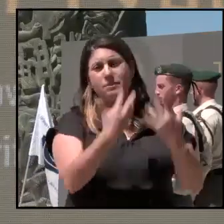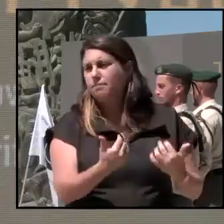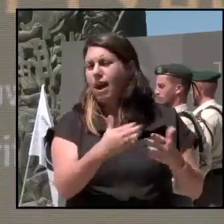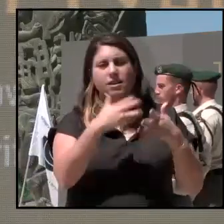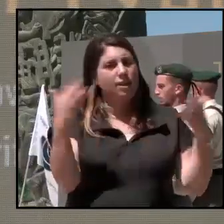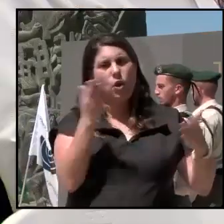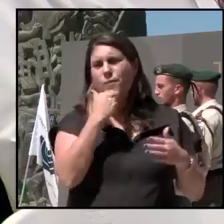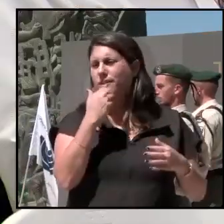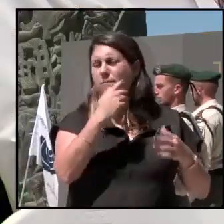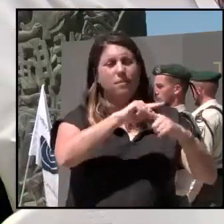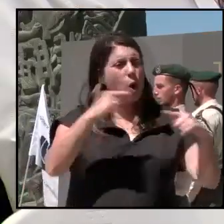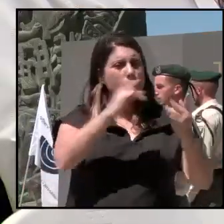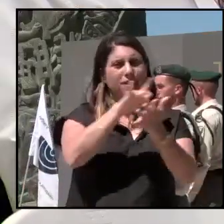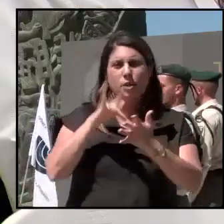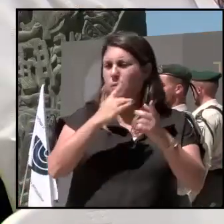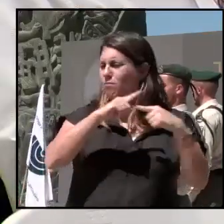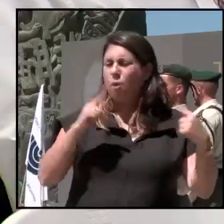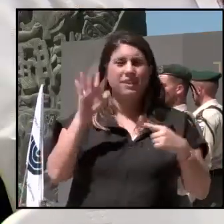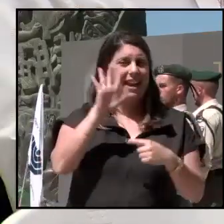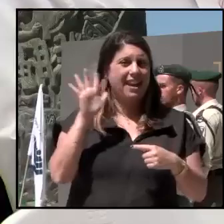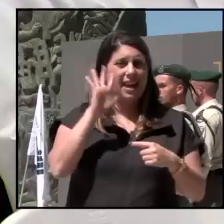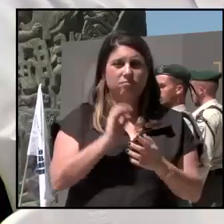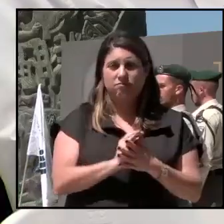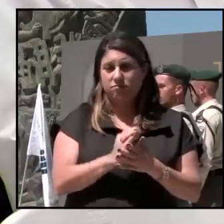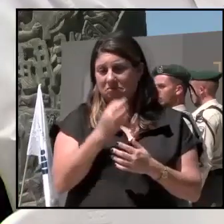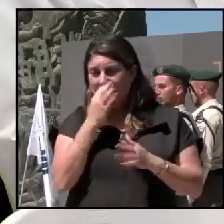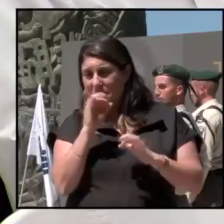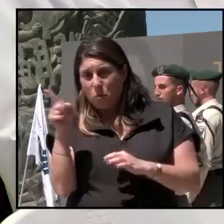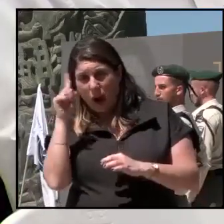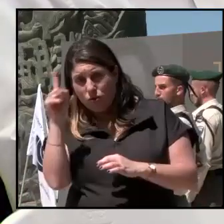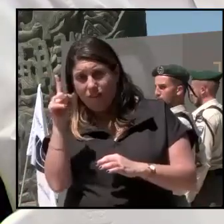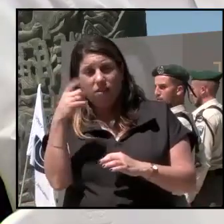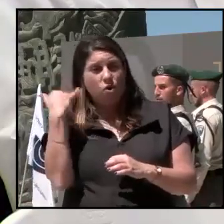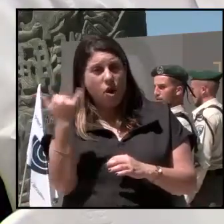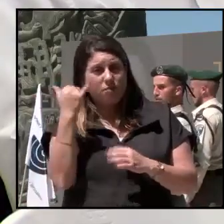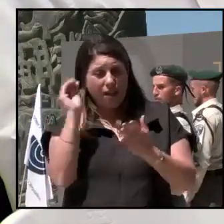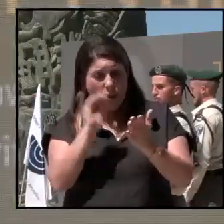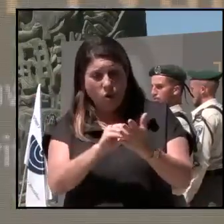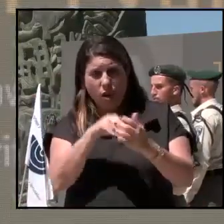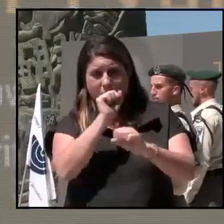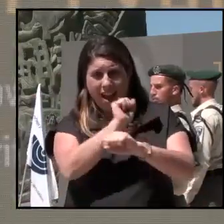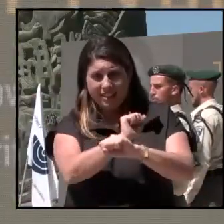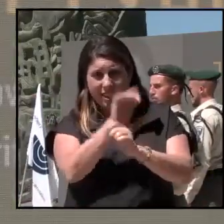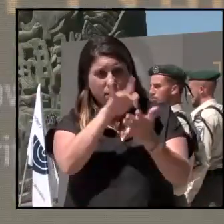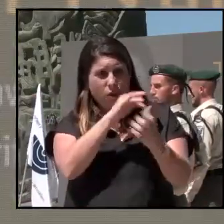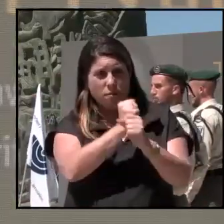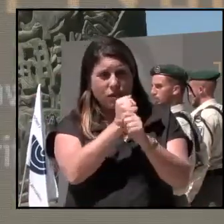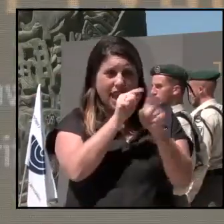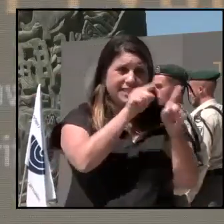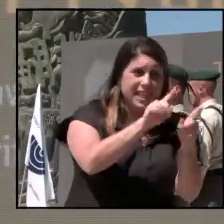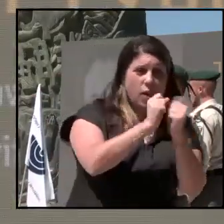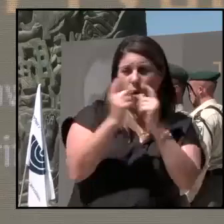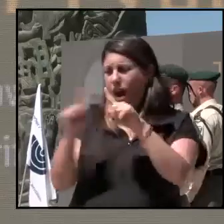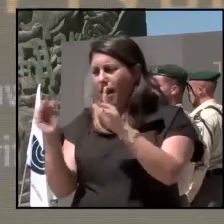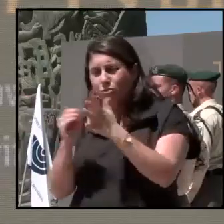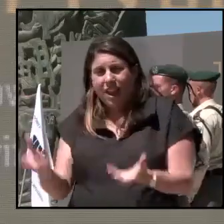מיני מקומות וכל מיני רקעים. האם הוא חשב על כך שבכל פעם שהוא רושם אסיר במקום עבודה זה או אחר כדי להציל